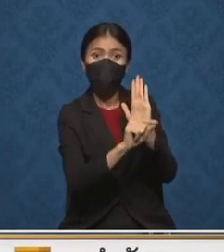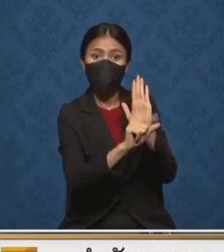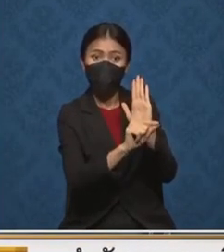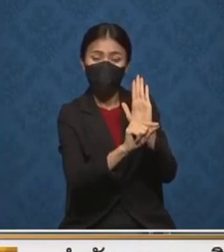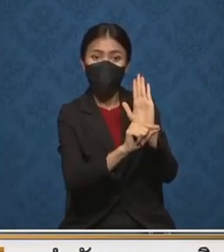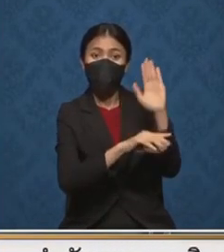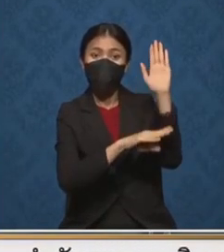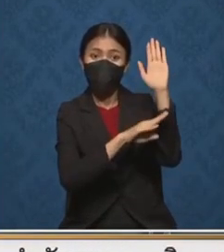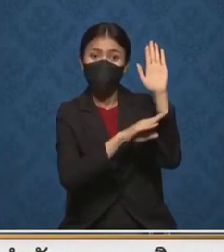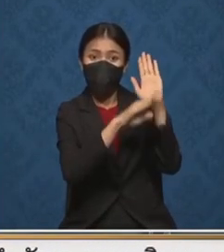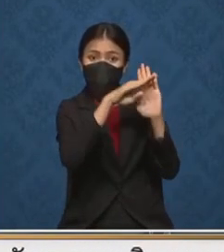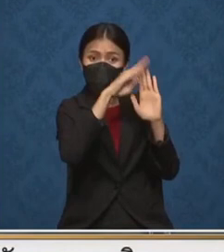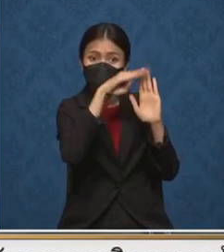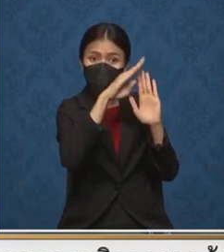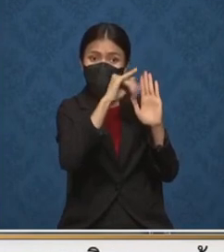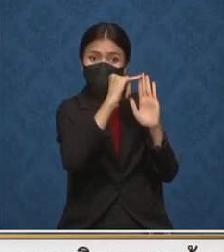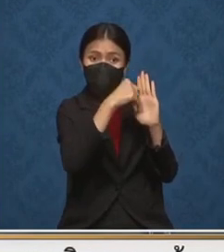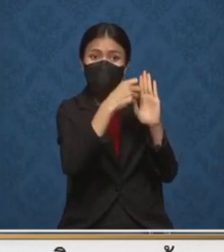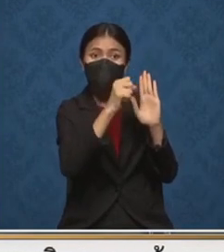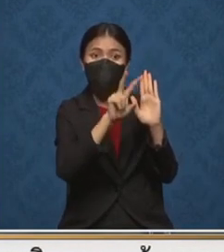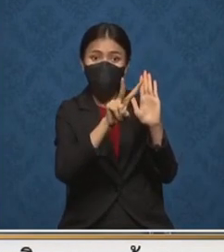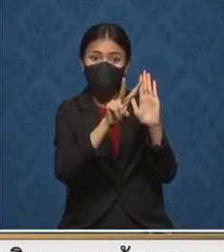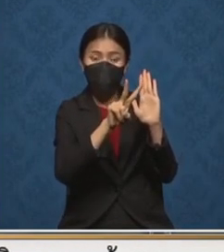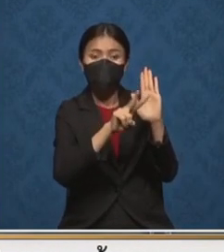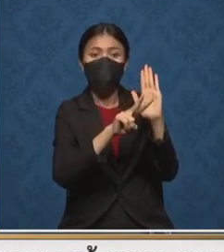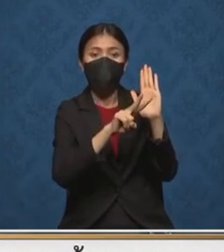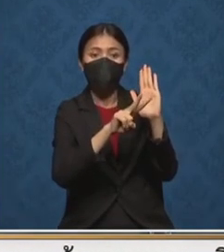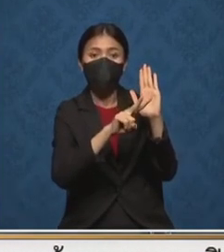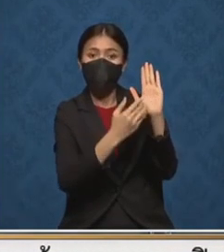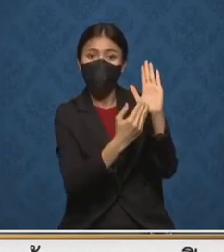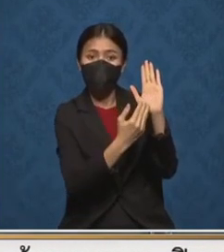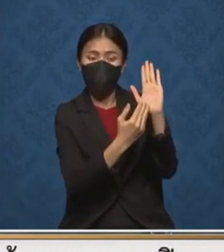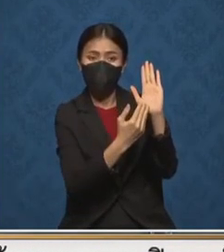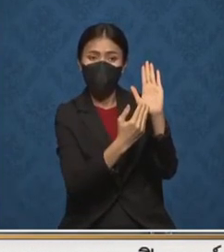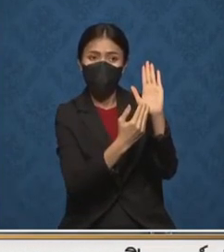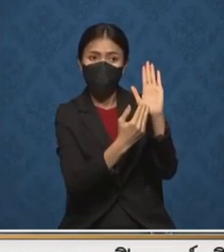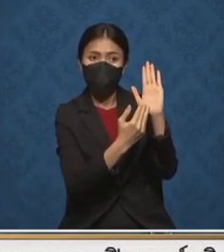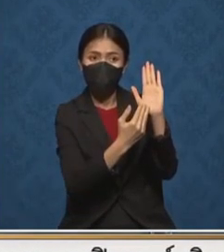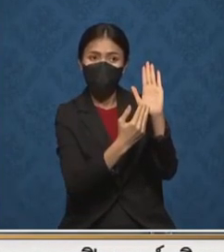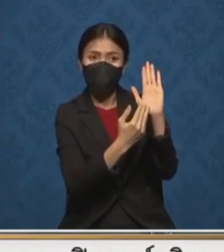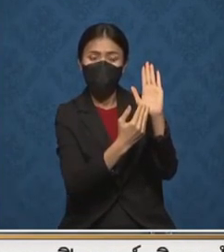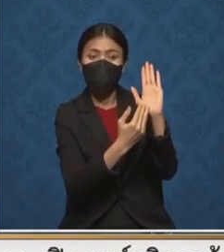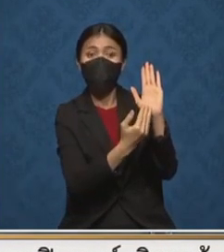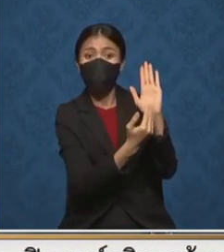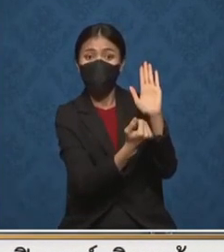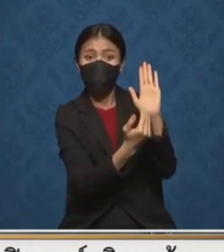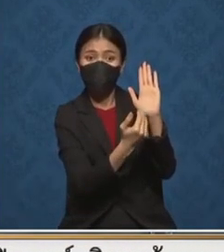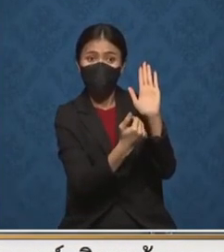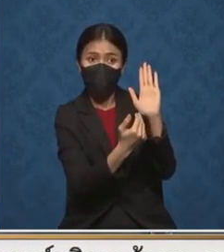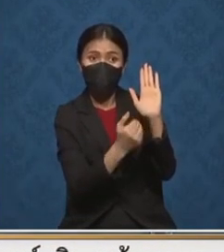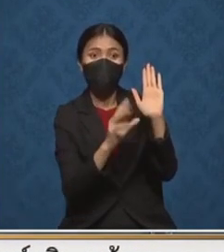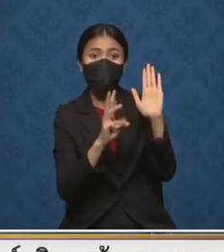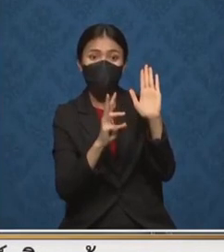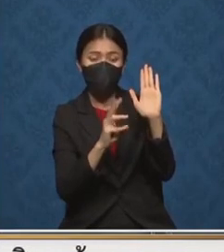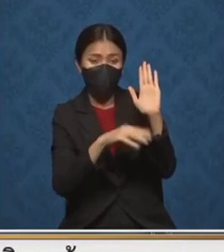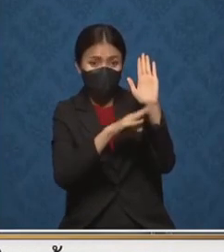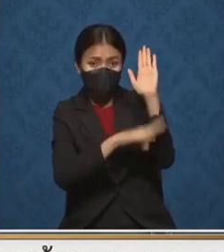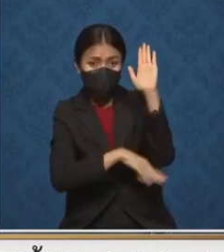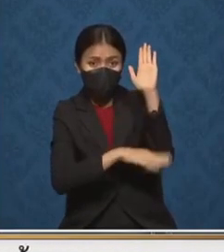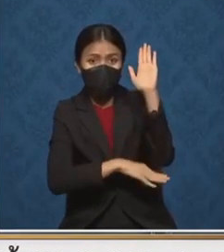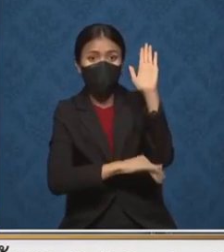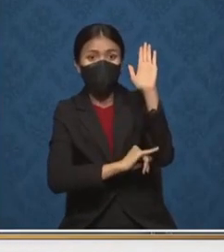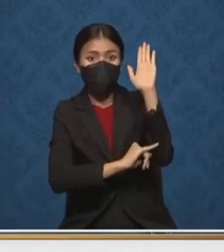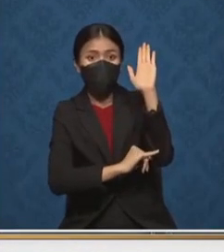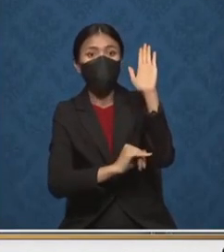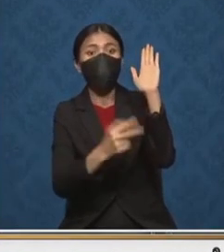ภาคเหนือ 12จังหวัดภาคตะวันตก 6จังหวัดสภาพใต้ 2จังหวัดที่จะกลับ